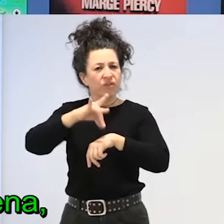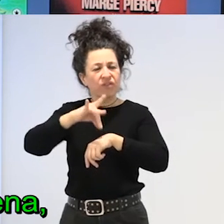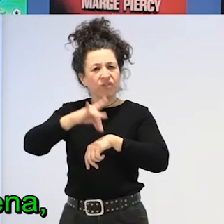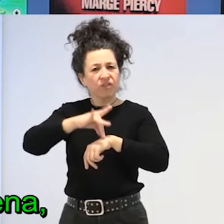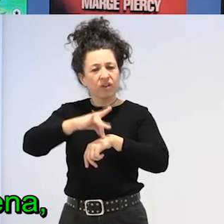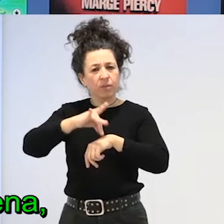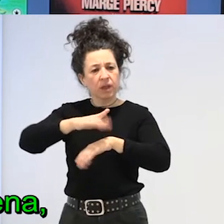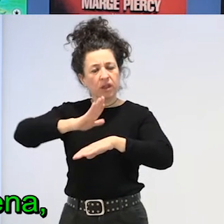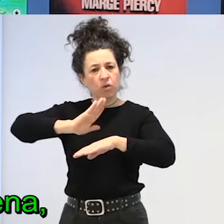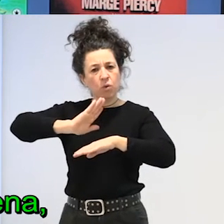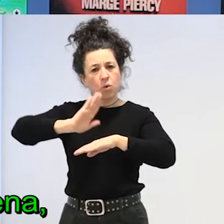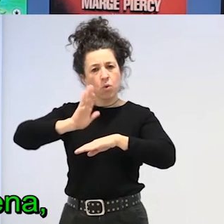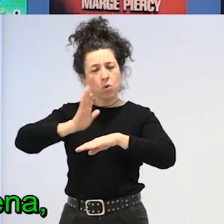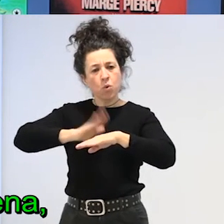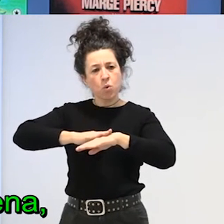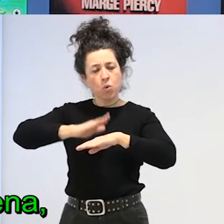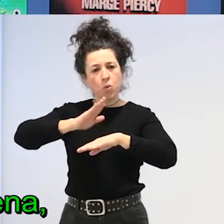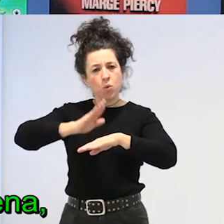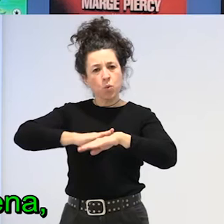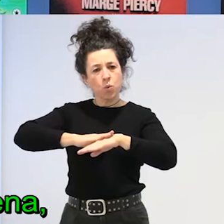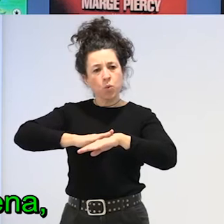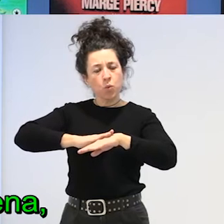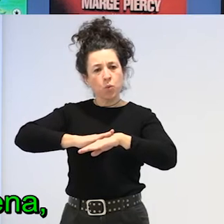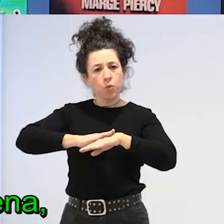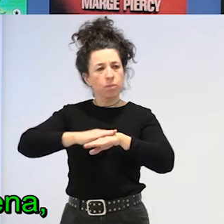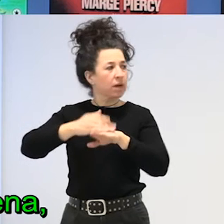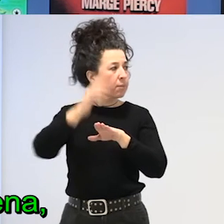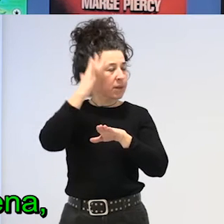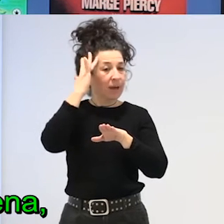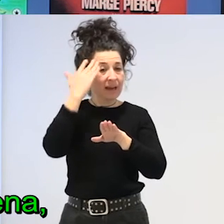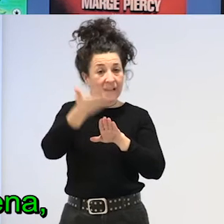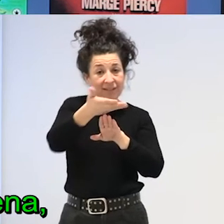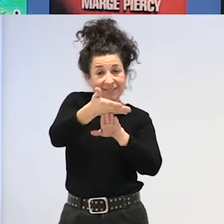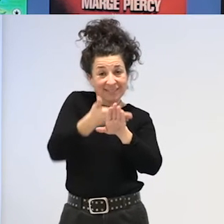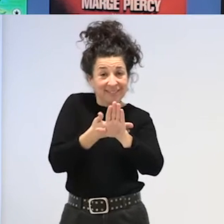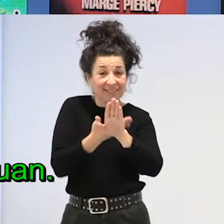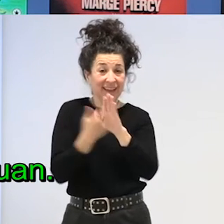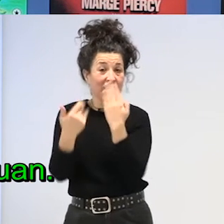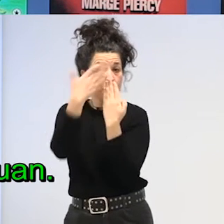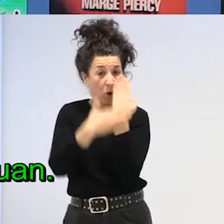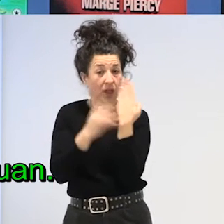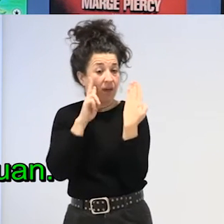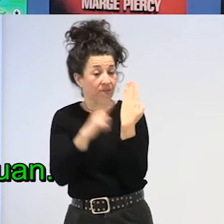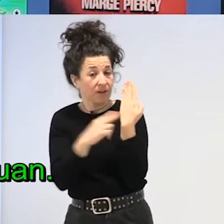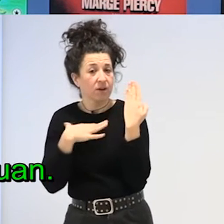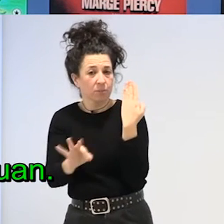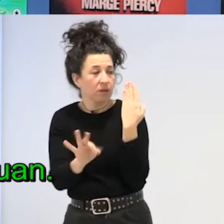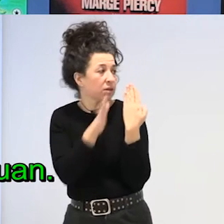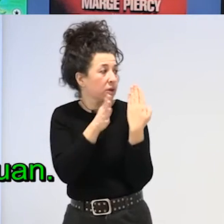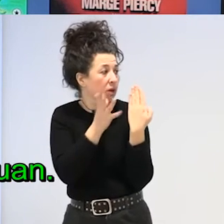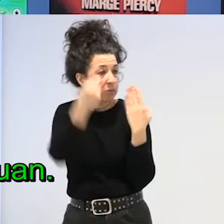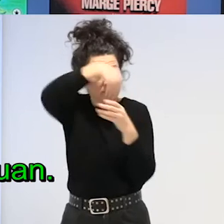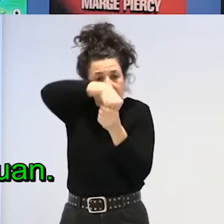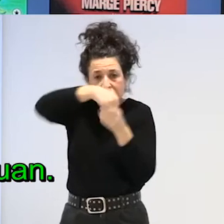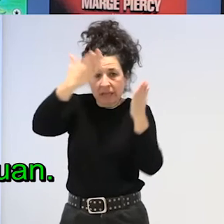Suposatzen dut hori dela ba, salean aurkeztu nahi izan zutena, baina horrelakorik ez dago liburuan,